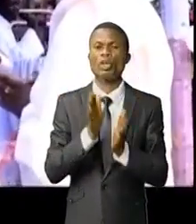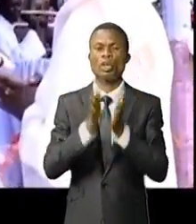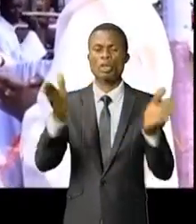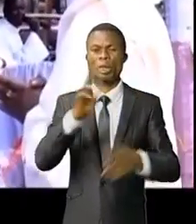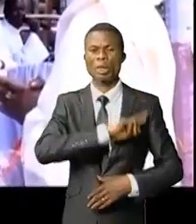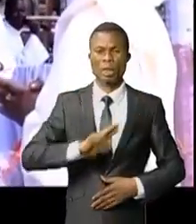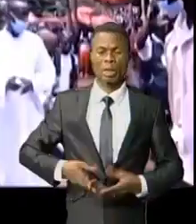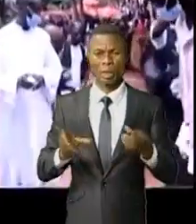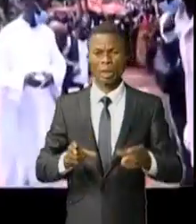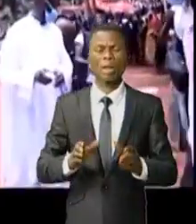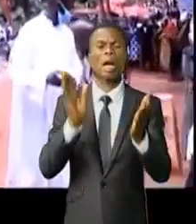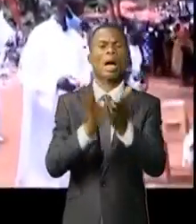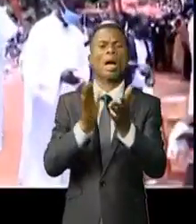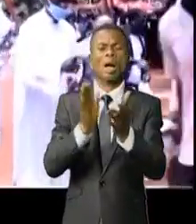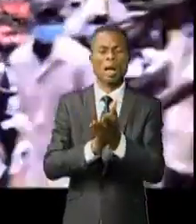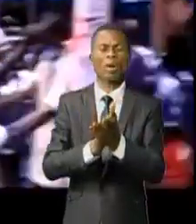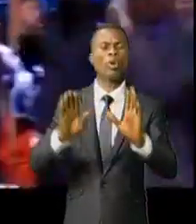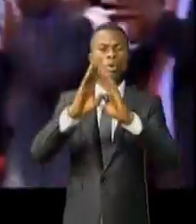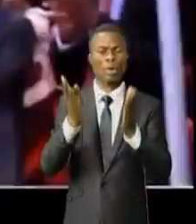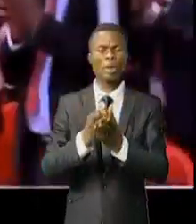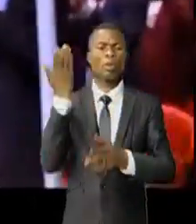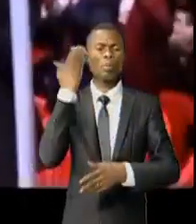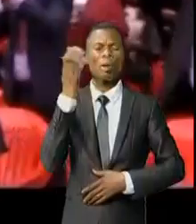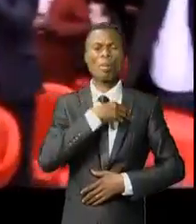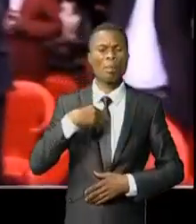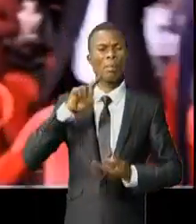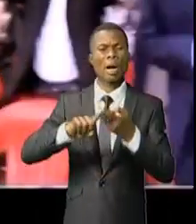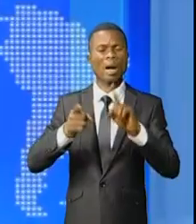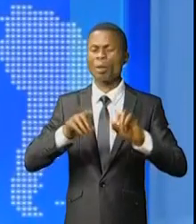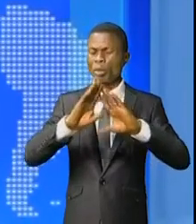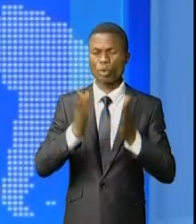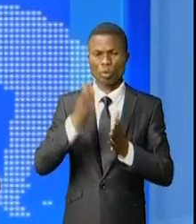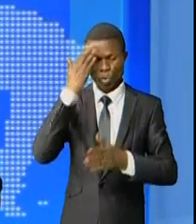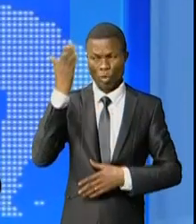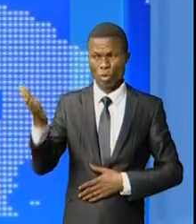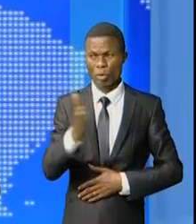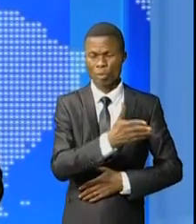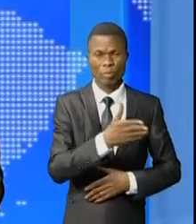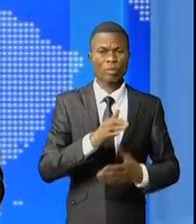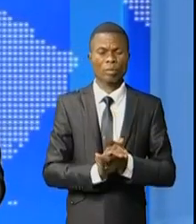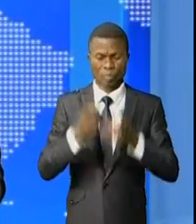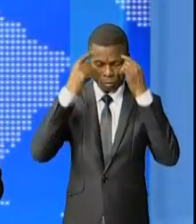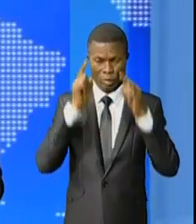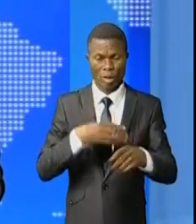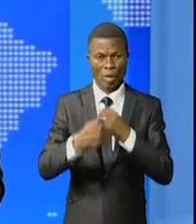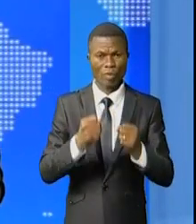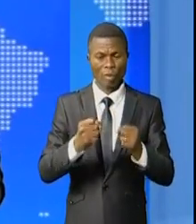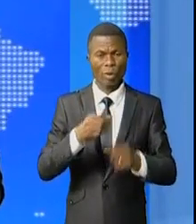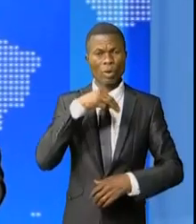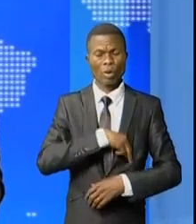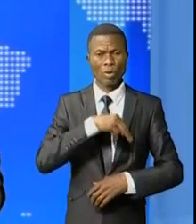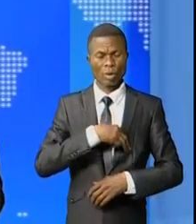RDC sous les applaudissements frénétiques des parents, amis et connaissances. Roger est terminé à accomplir efficacement la mission